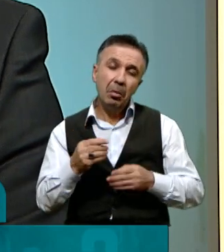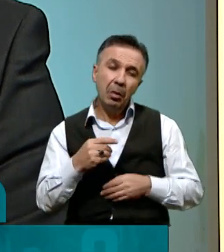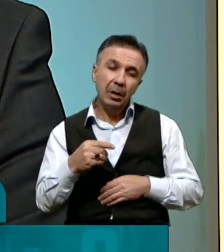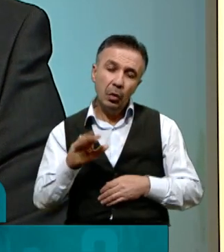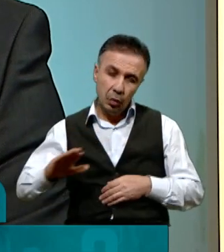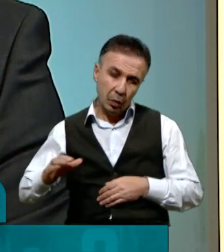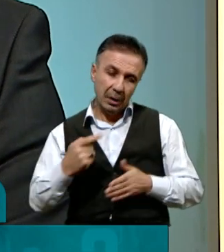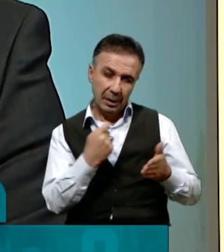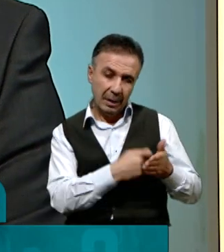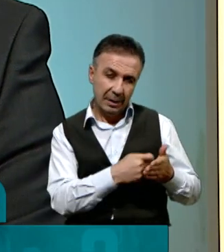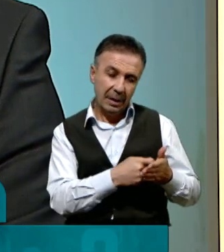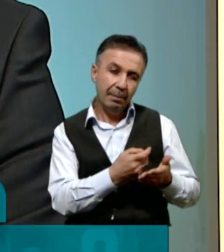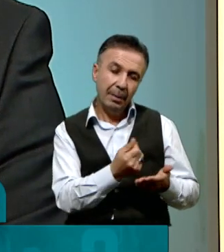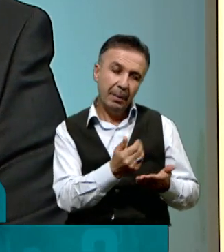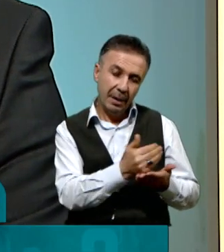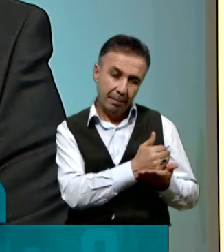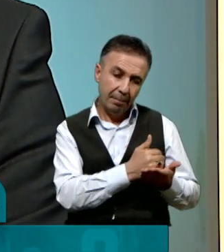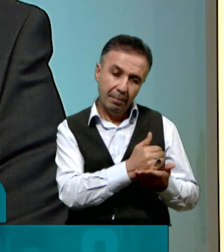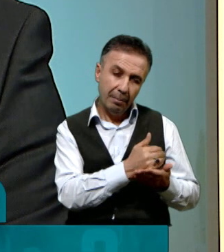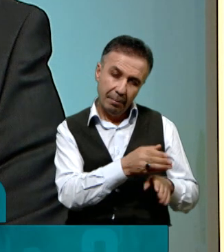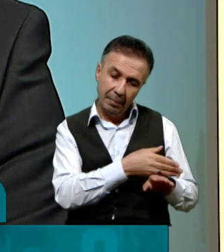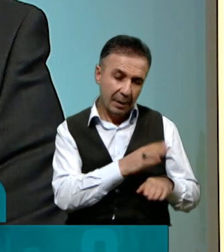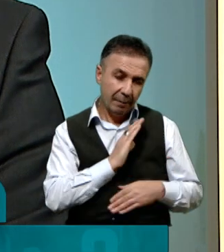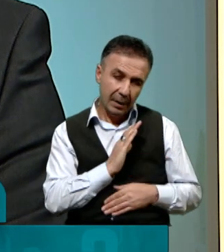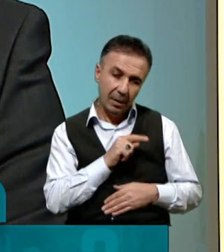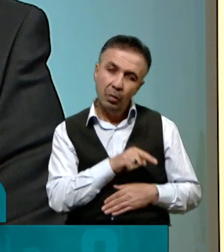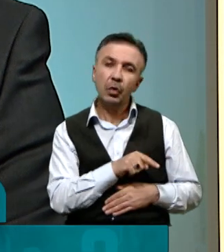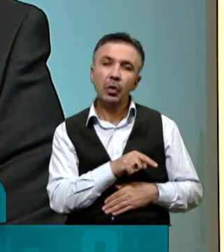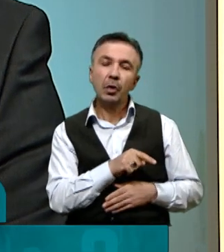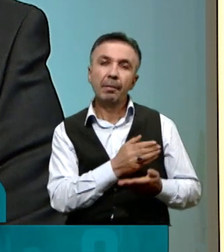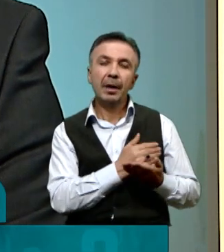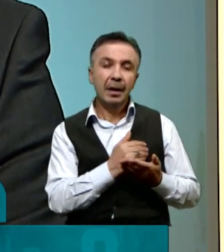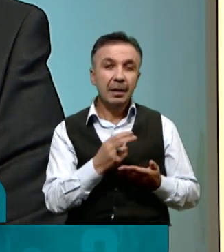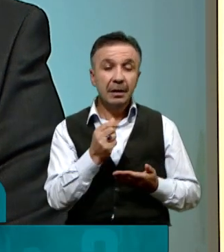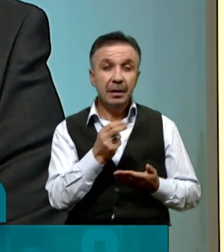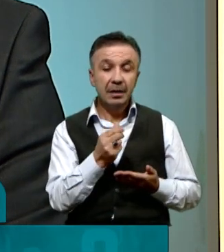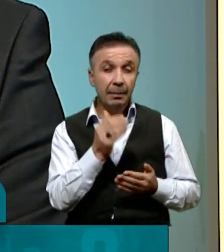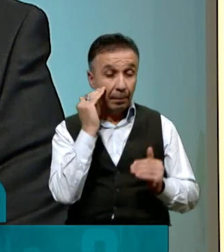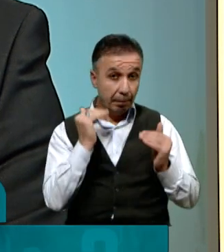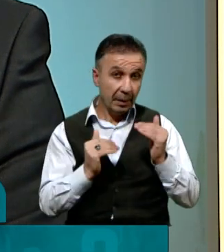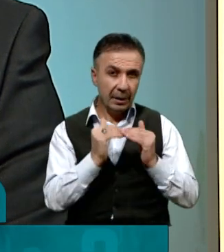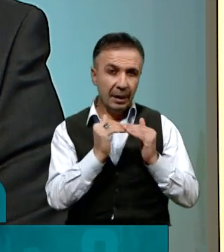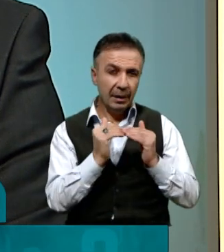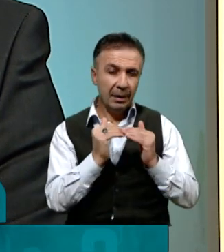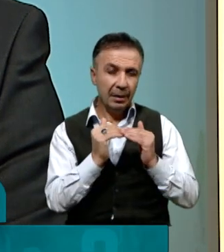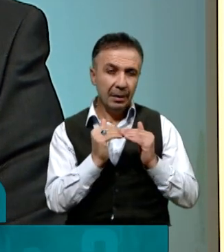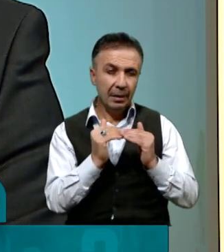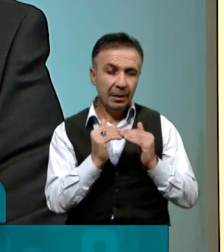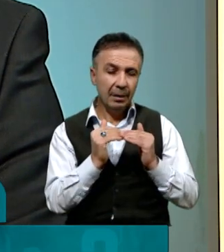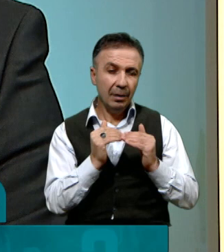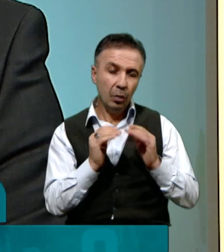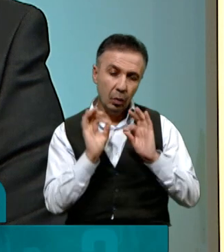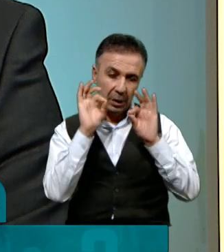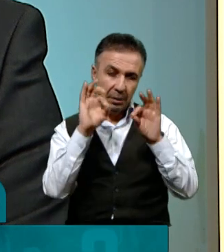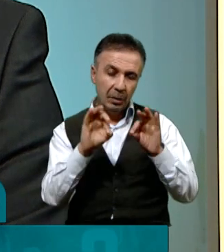mülkü olan bir mal varlığı var. Bu mal varlığı da nisabı geçiyor. Peki bu kişiye zekat fitre